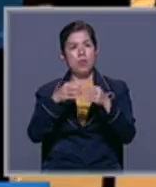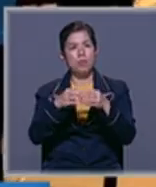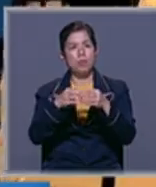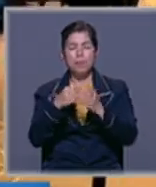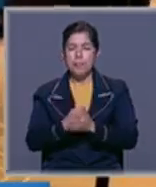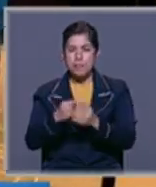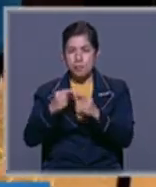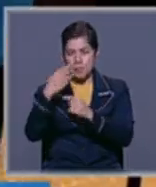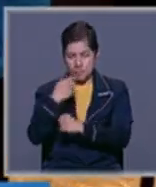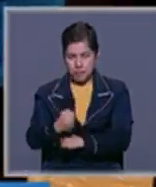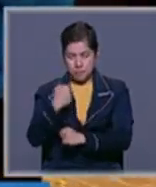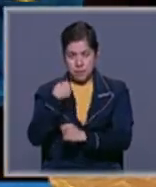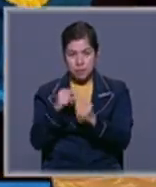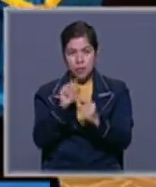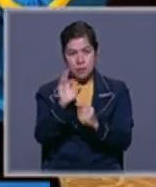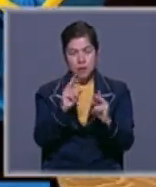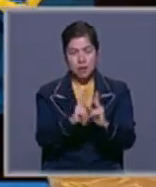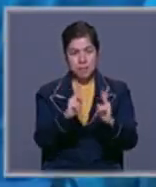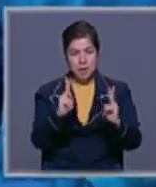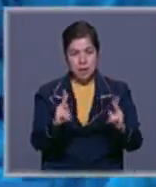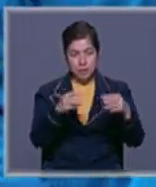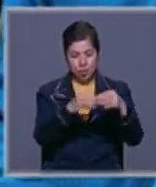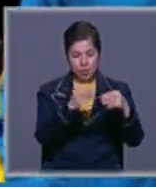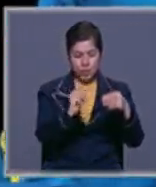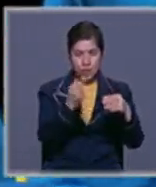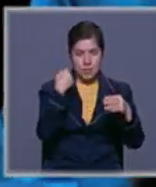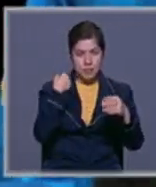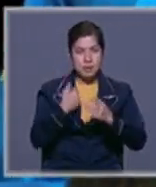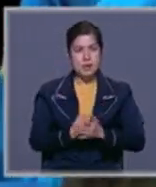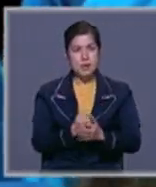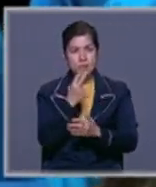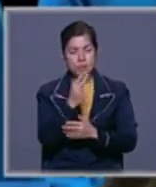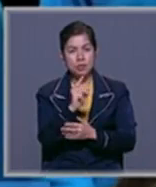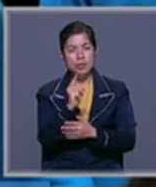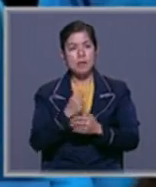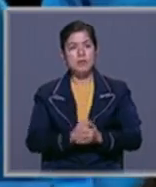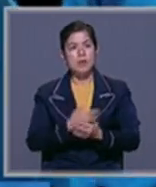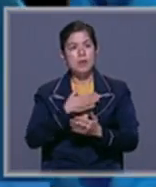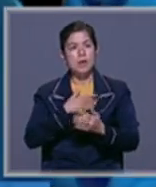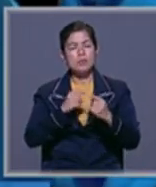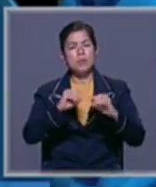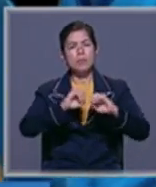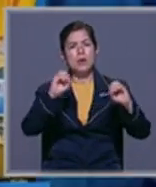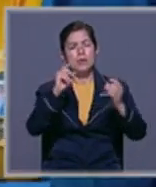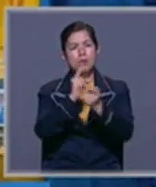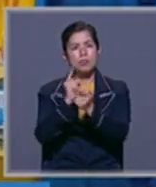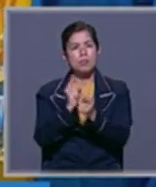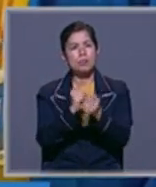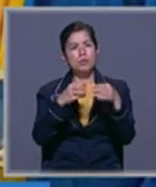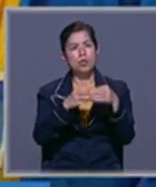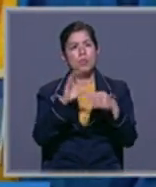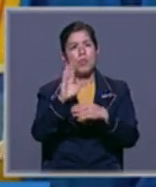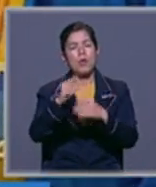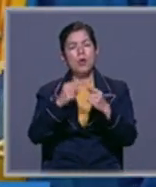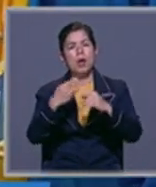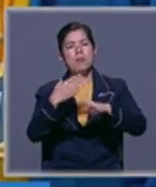รรมการบริหารชุดใหม่และเป็นการเลือกหัวหน้าพรรคชุดใหม่เป็นบรรยากาศซึ่งเราไม่ค่อยเห็นในพรรคการเมืองอื่นๆนะครับที่สมาชิกพร